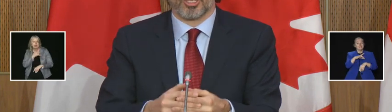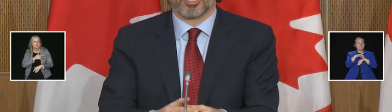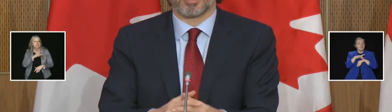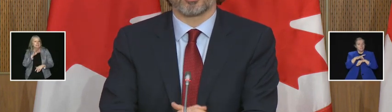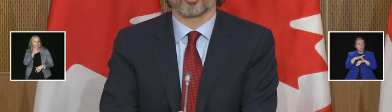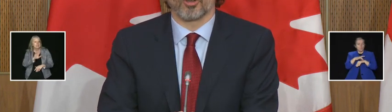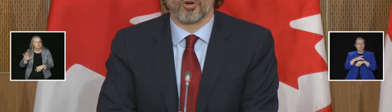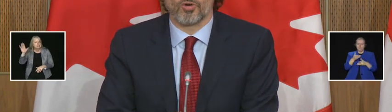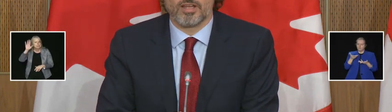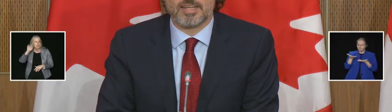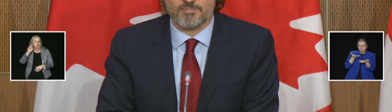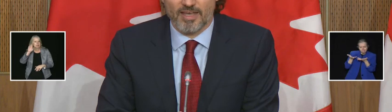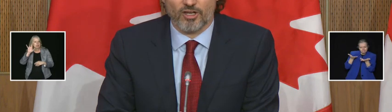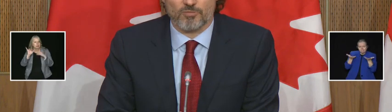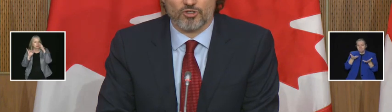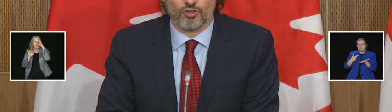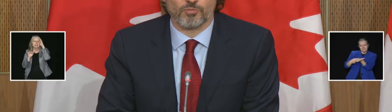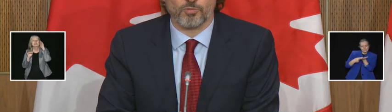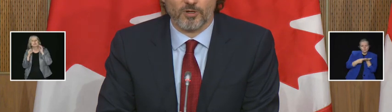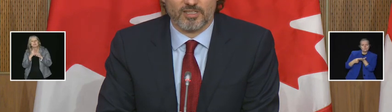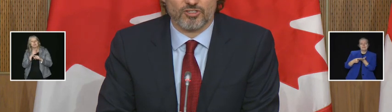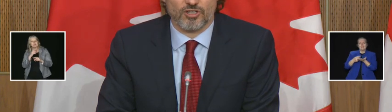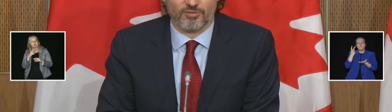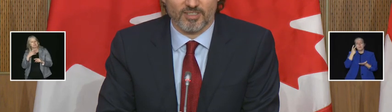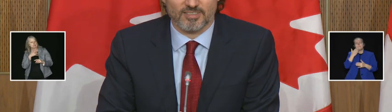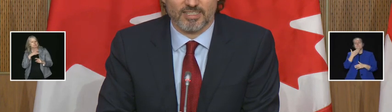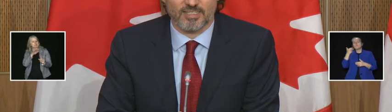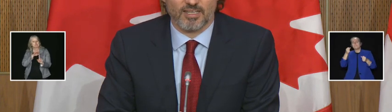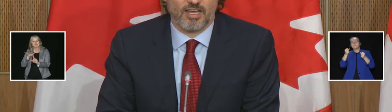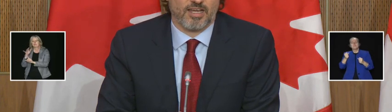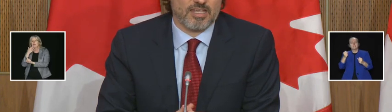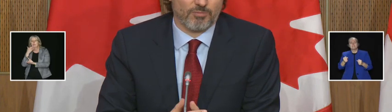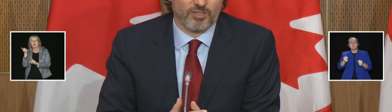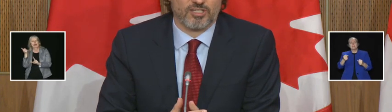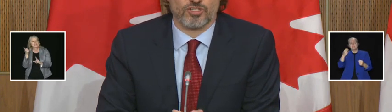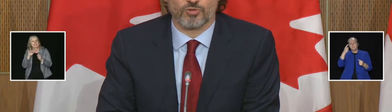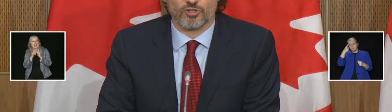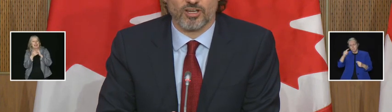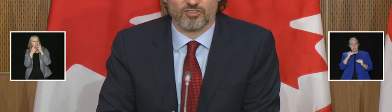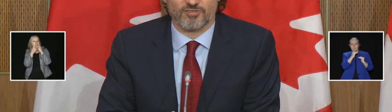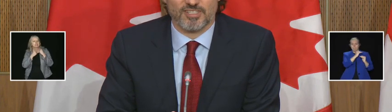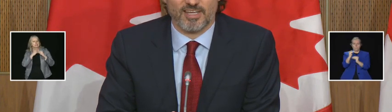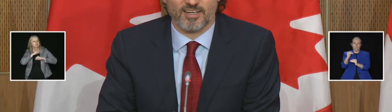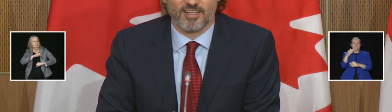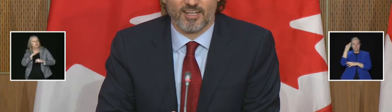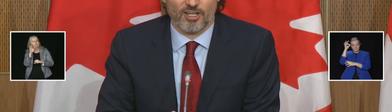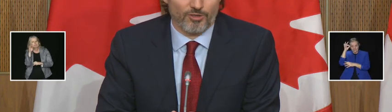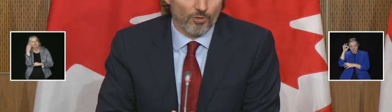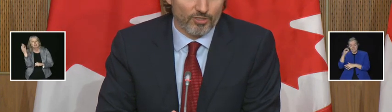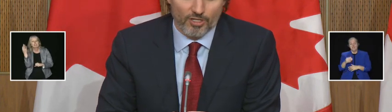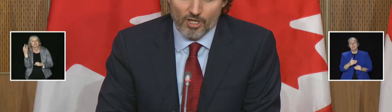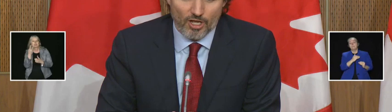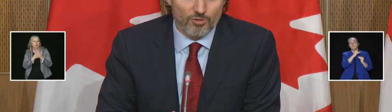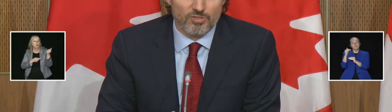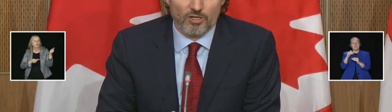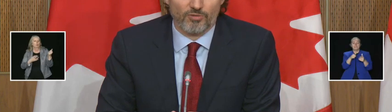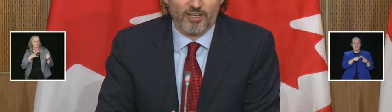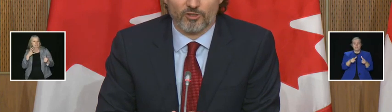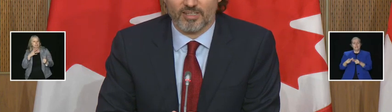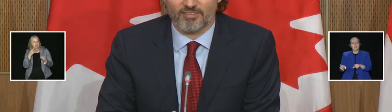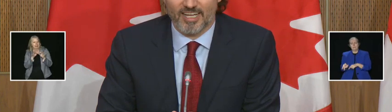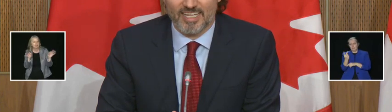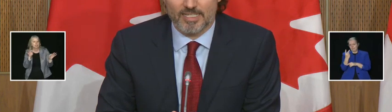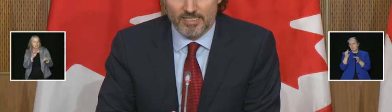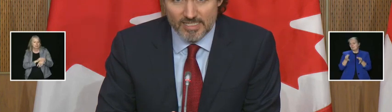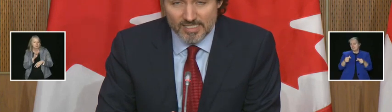quels seront les meilleures mesures pour protéger le français et protéger nos deux langues officielles donc nous allons